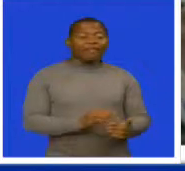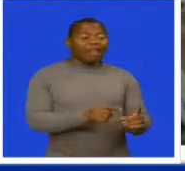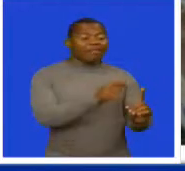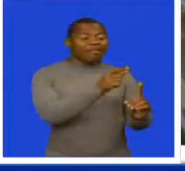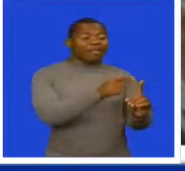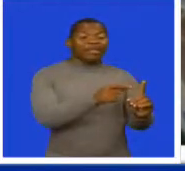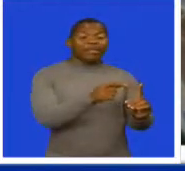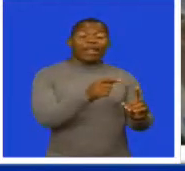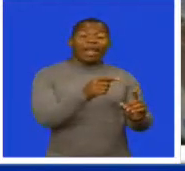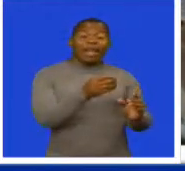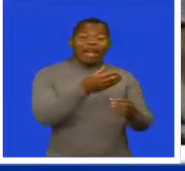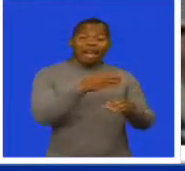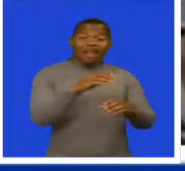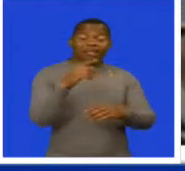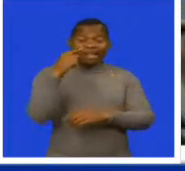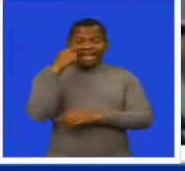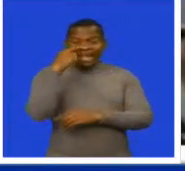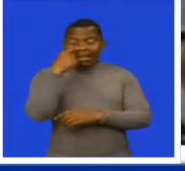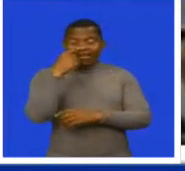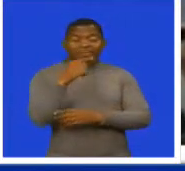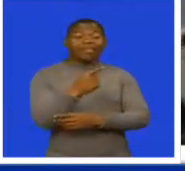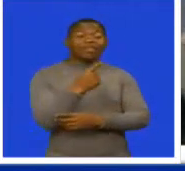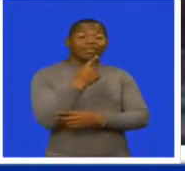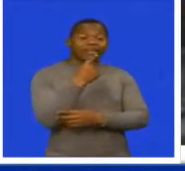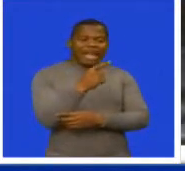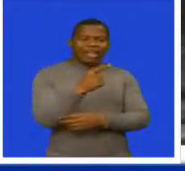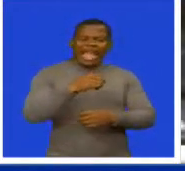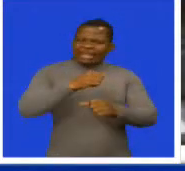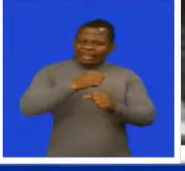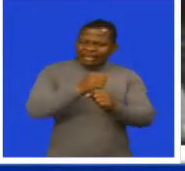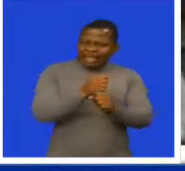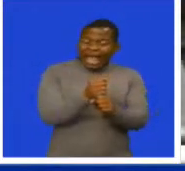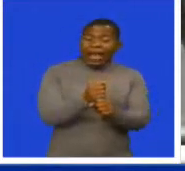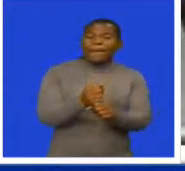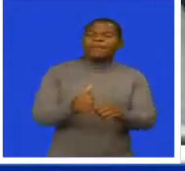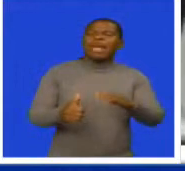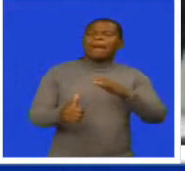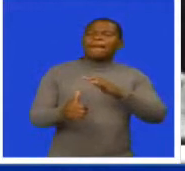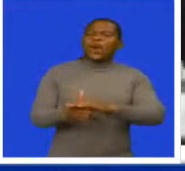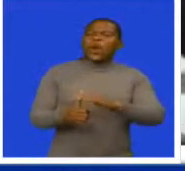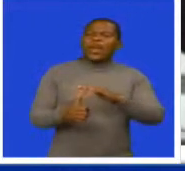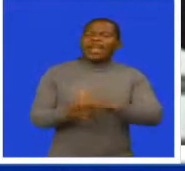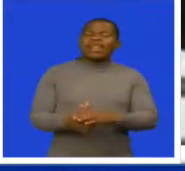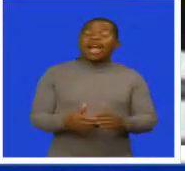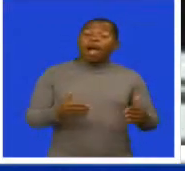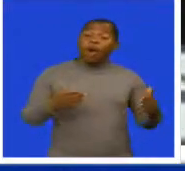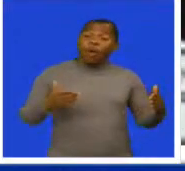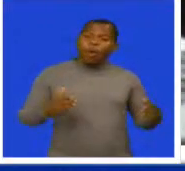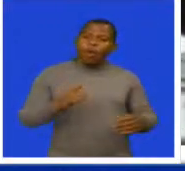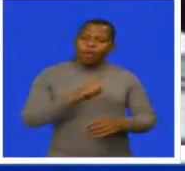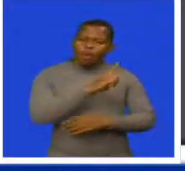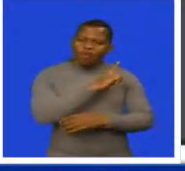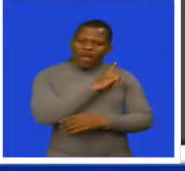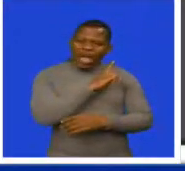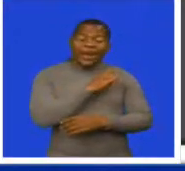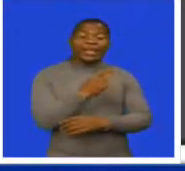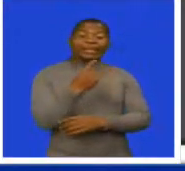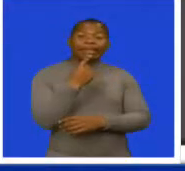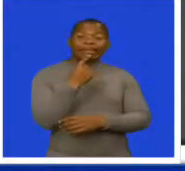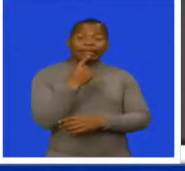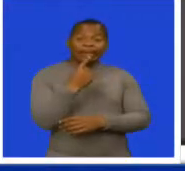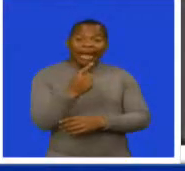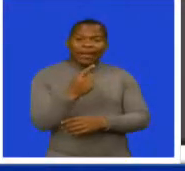Venkataraman uthe lelilanga libalulekile kubo lekulilanga lelisho nekuthi abaqinisa budlelwano nalamanye emave